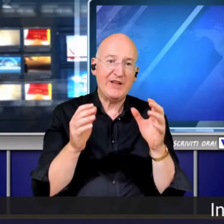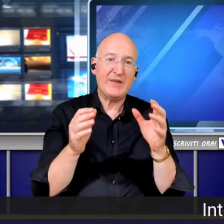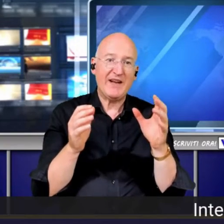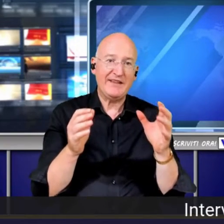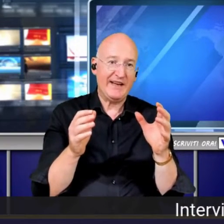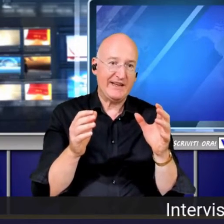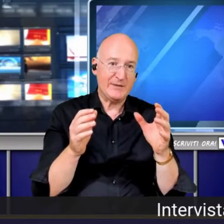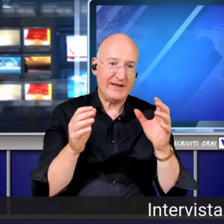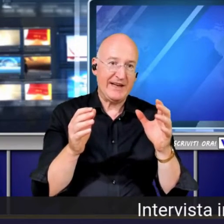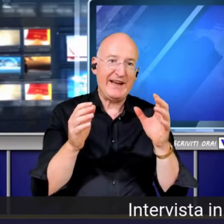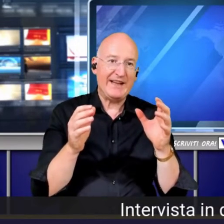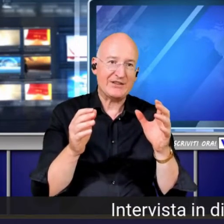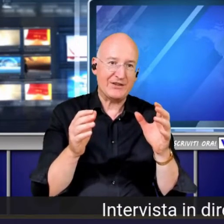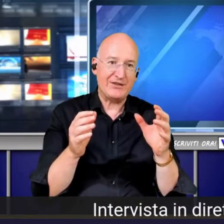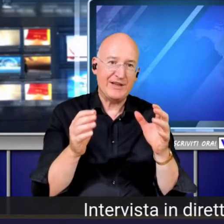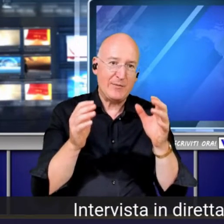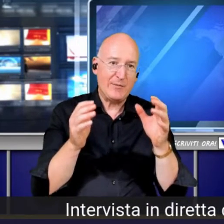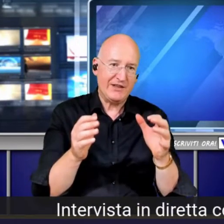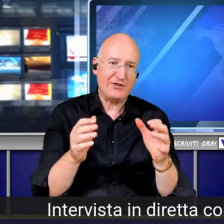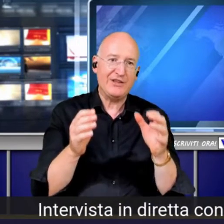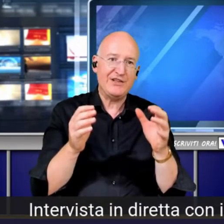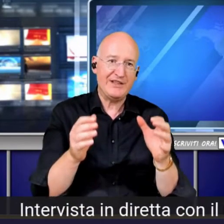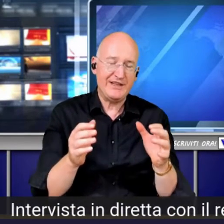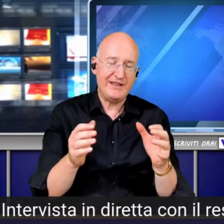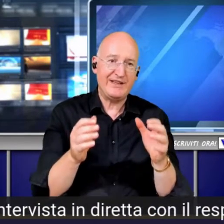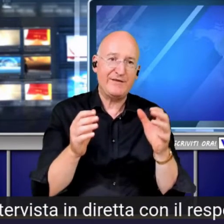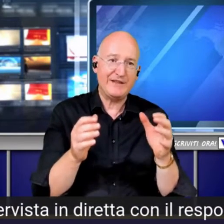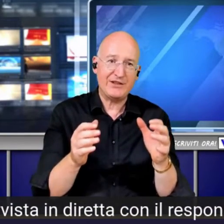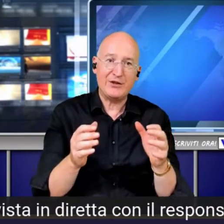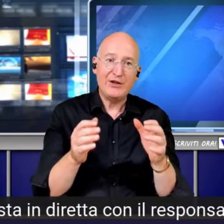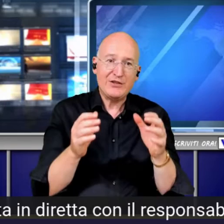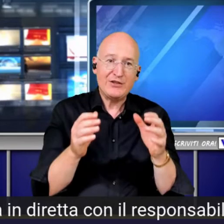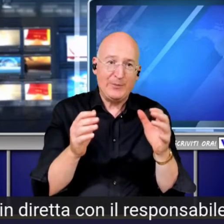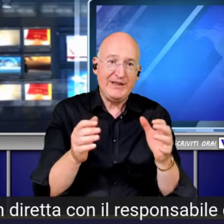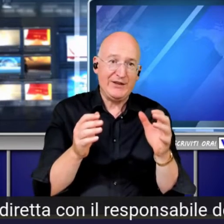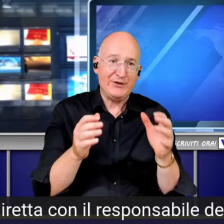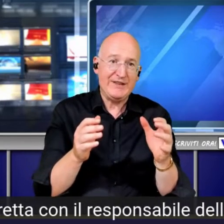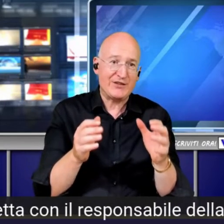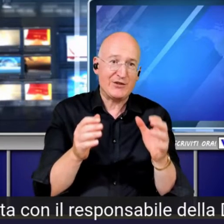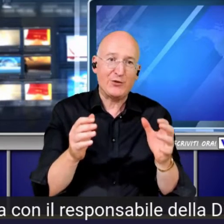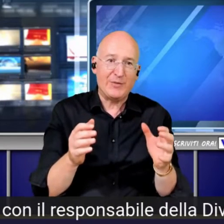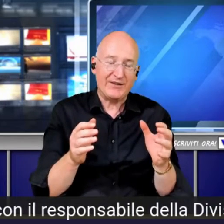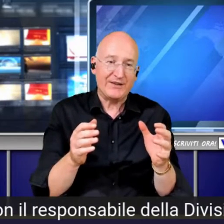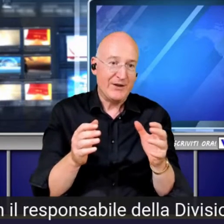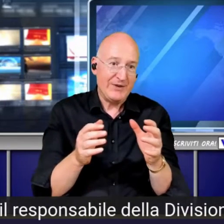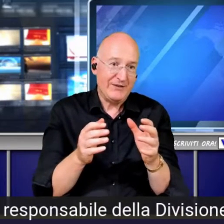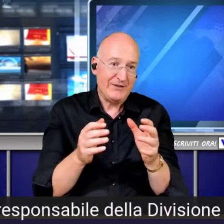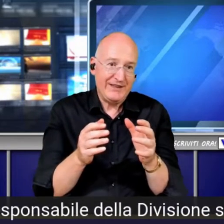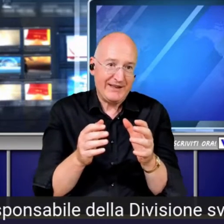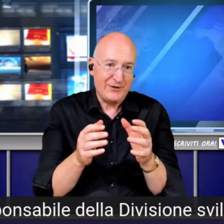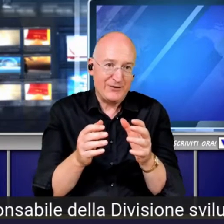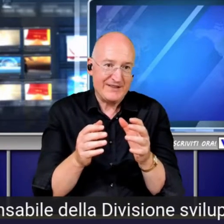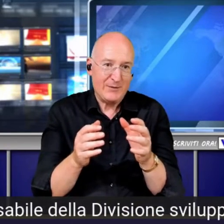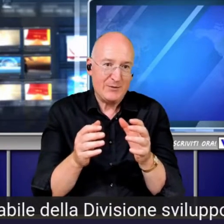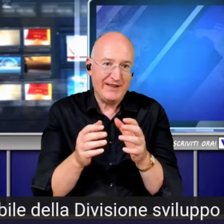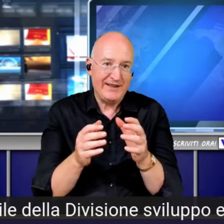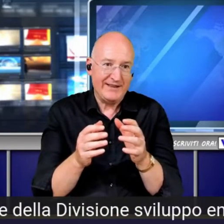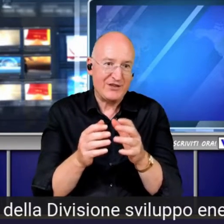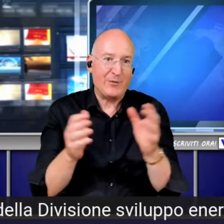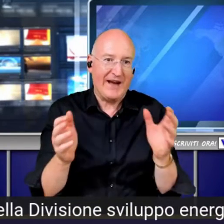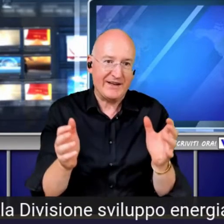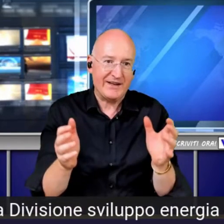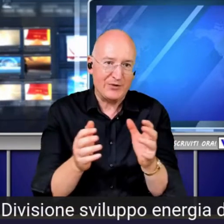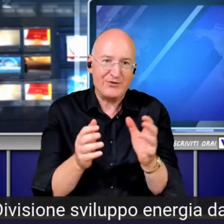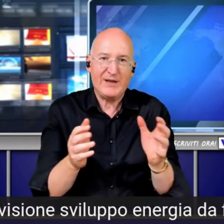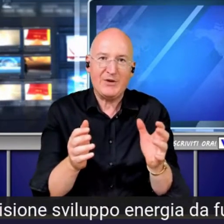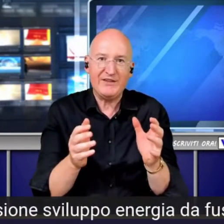mediamente sono dei bravi tecnici, perché all'estero il medico, l'ingegnere, il fisico ce lo pigliano via, ce lo rubano. Quindi vuol dire che non facciamo